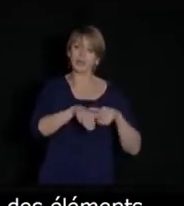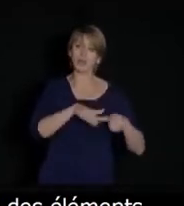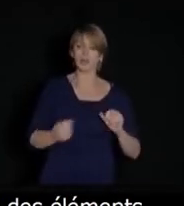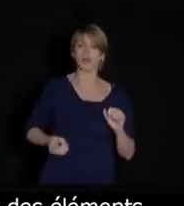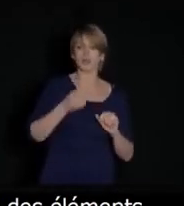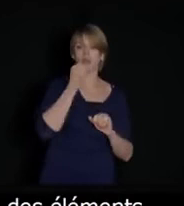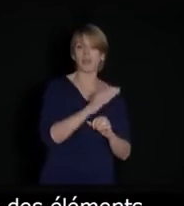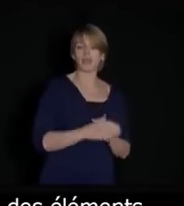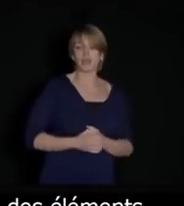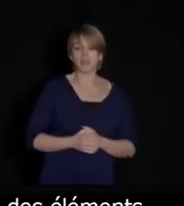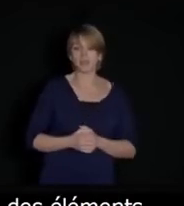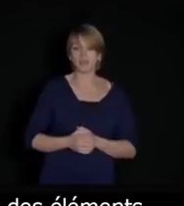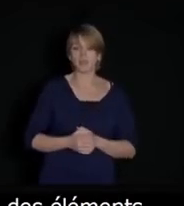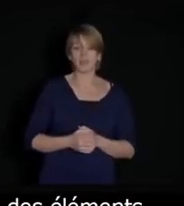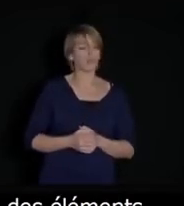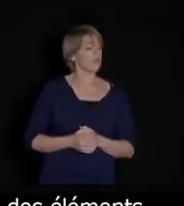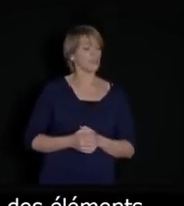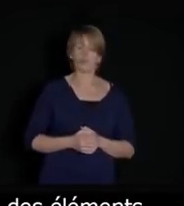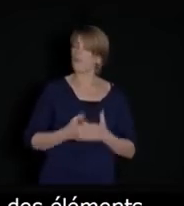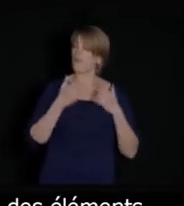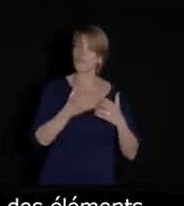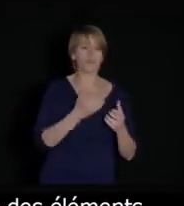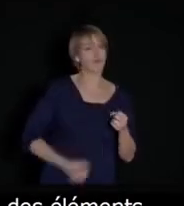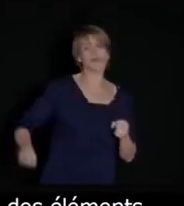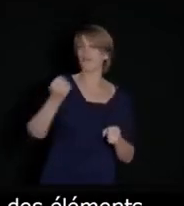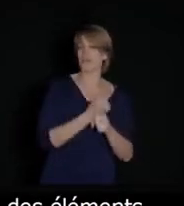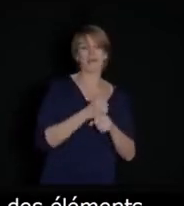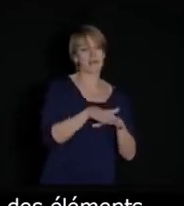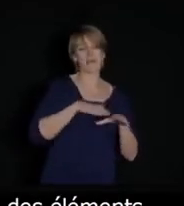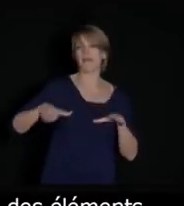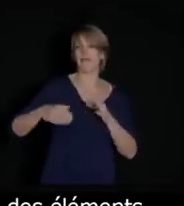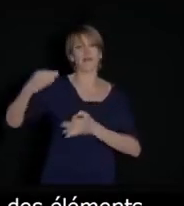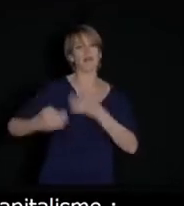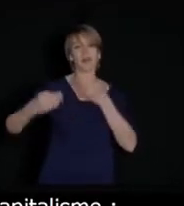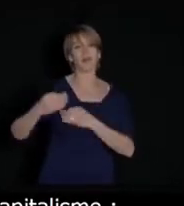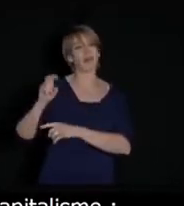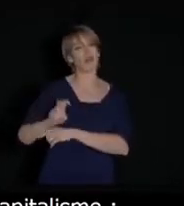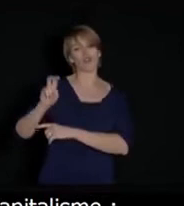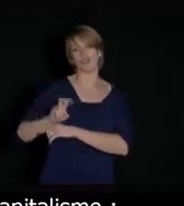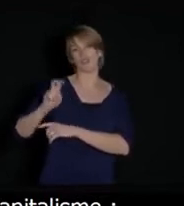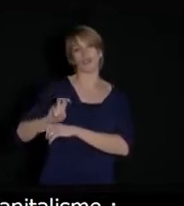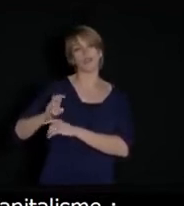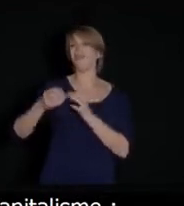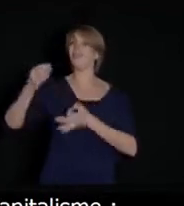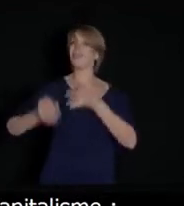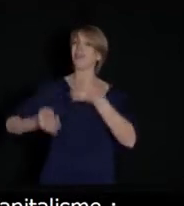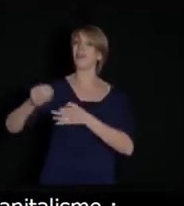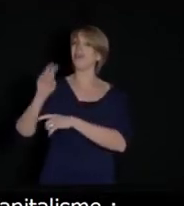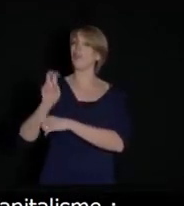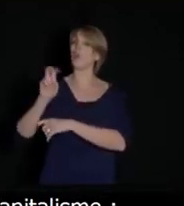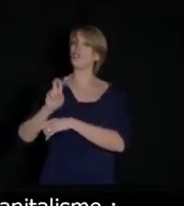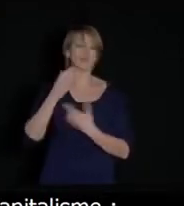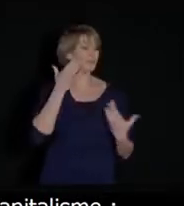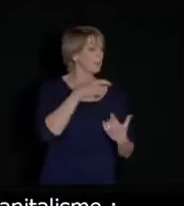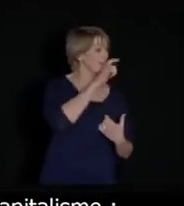qui bouge. Il nous faut absolument qu'un tribunal écologique international soit disponible pour que